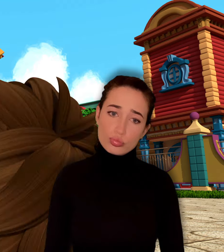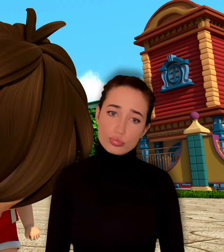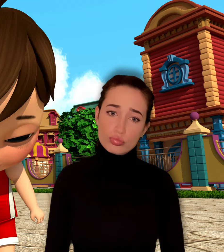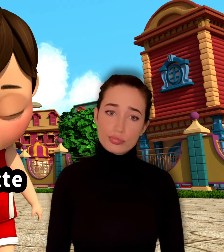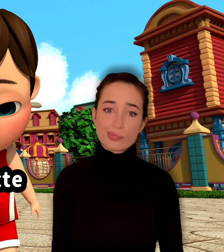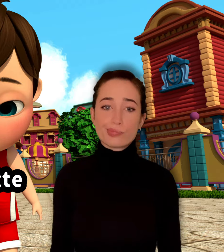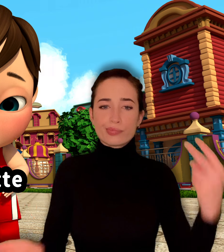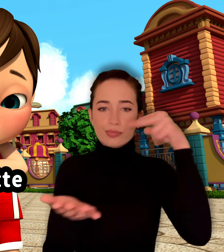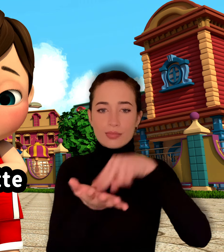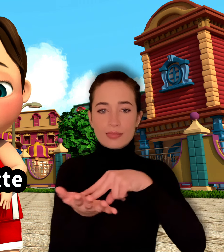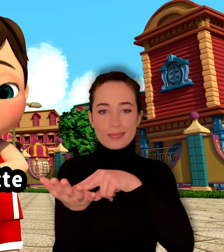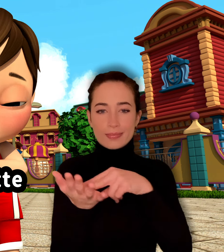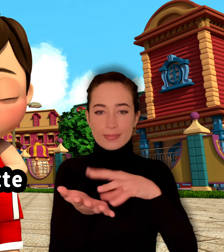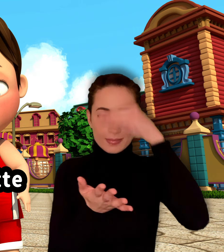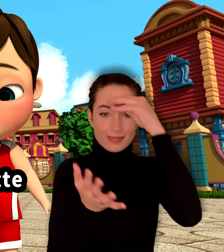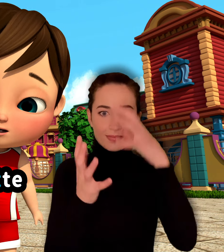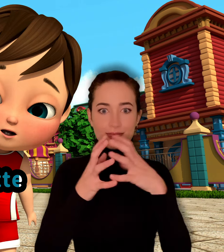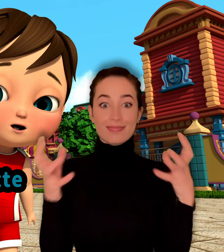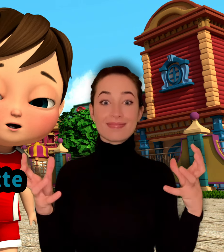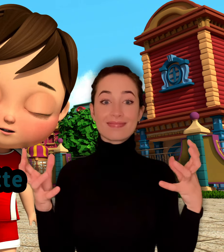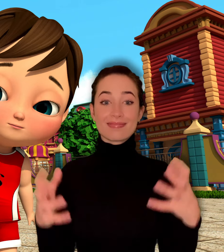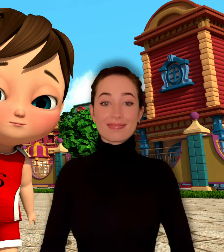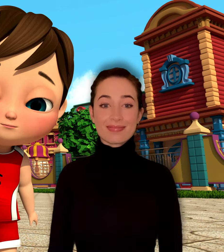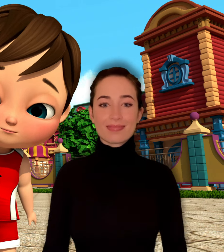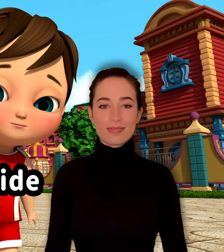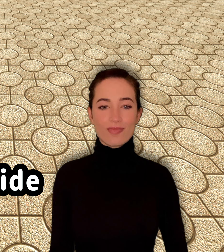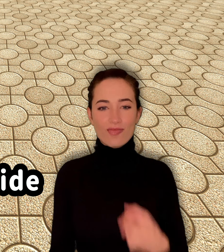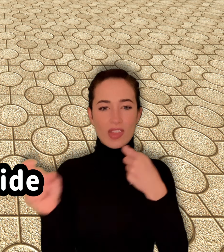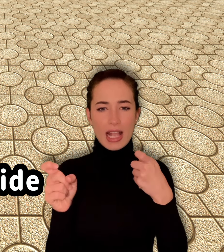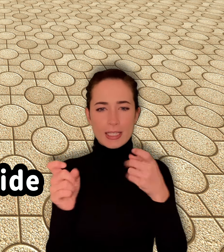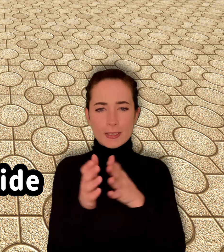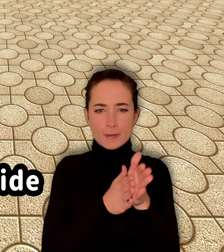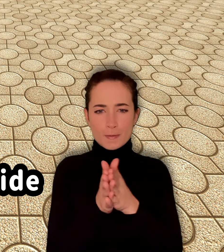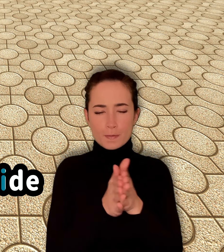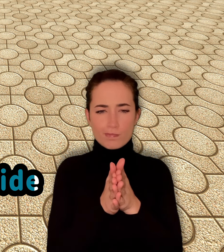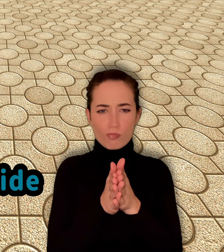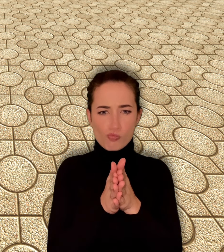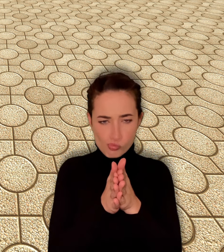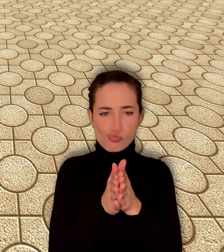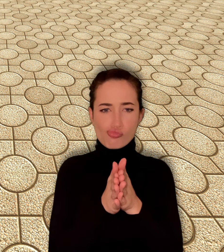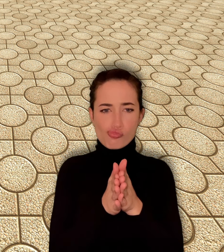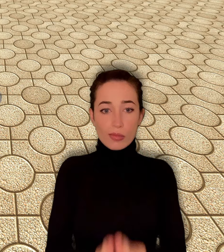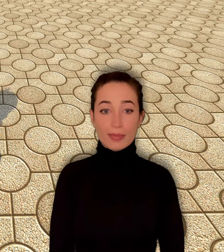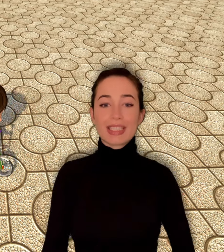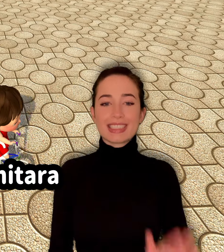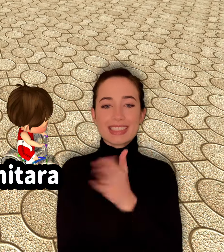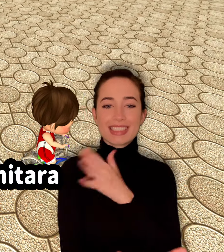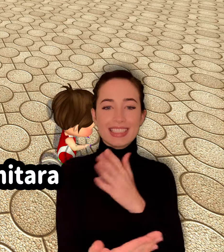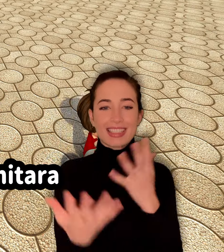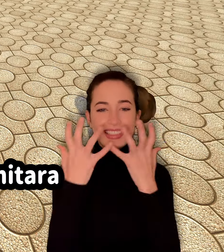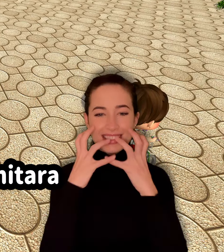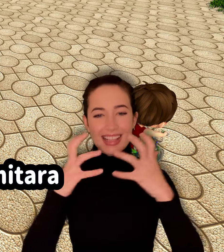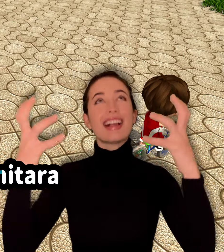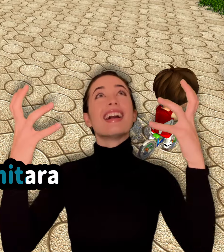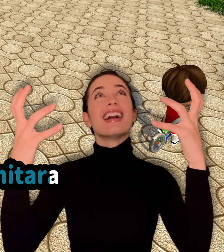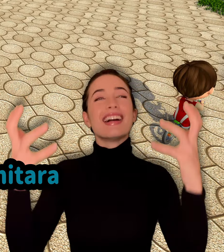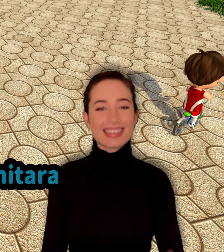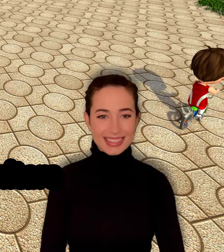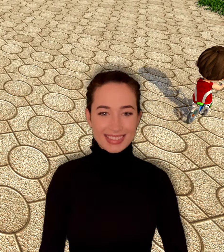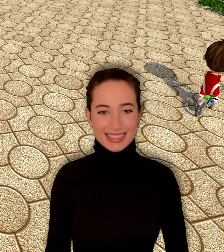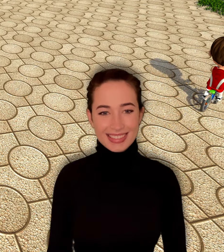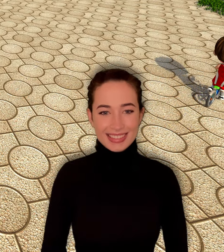だ落ちてもまたやって焦ることないでもう1度やって